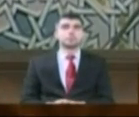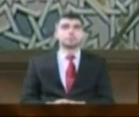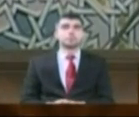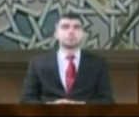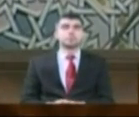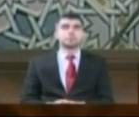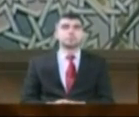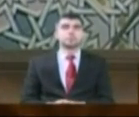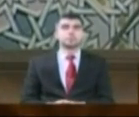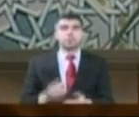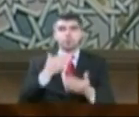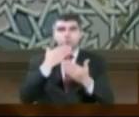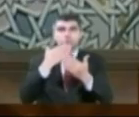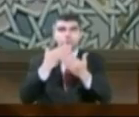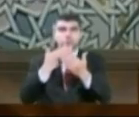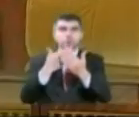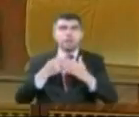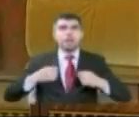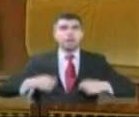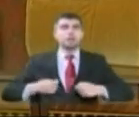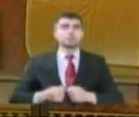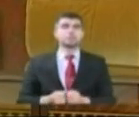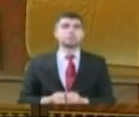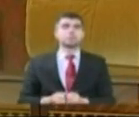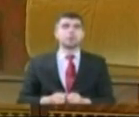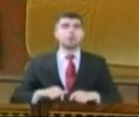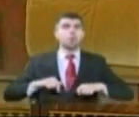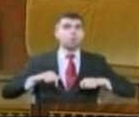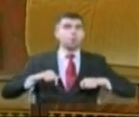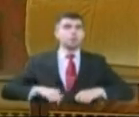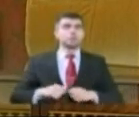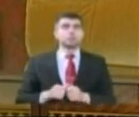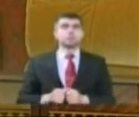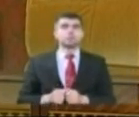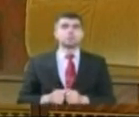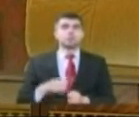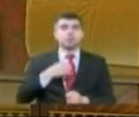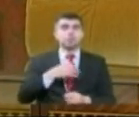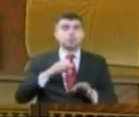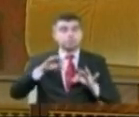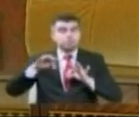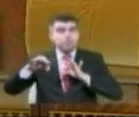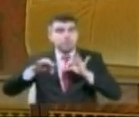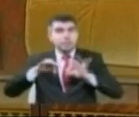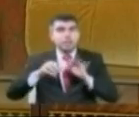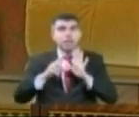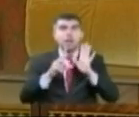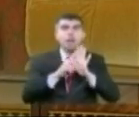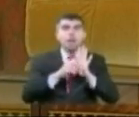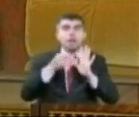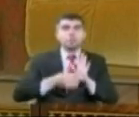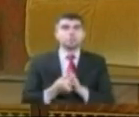تفضل سيد. شكرا سيد رئيسة. سيد وزير محترم، عن المساطر المتبعة